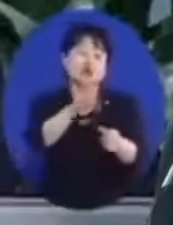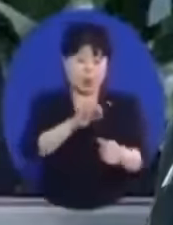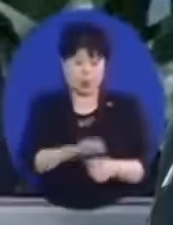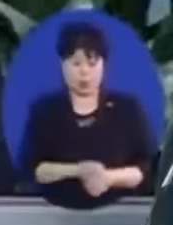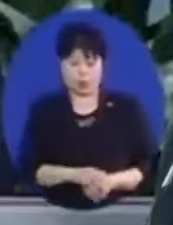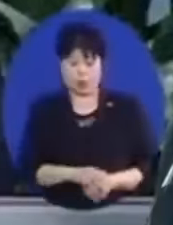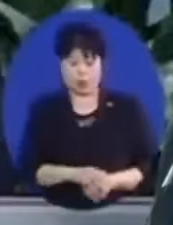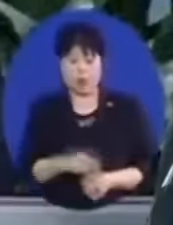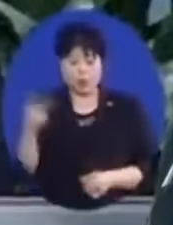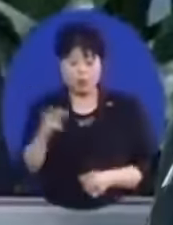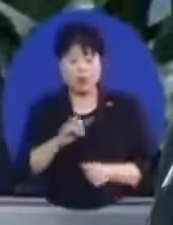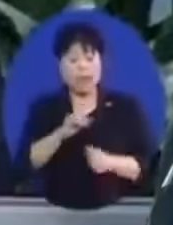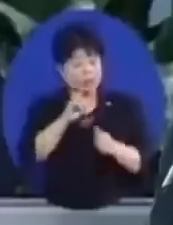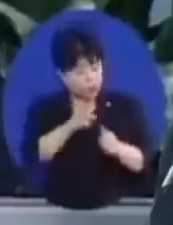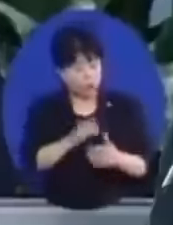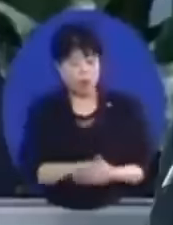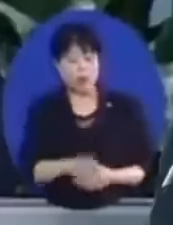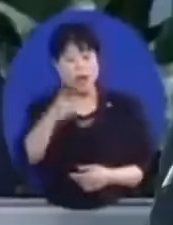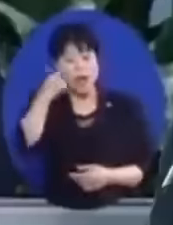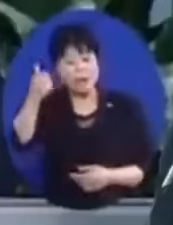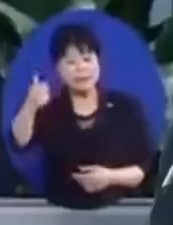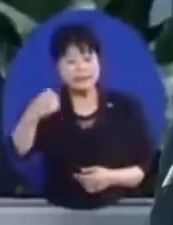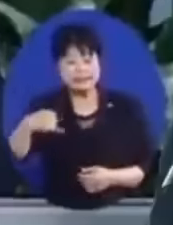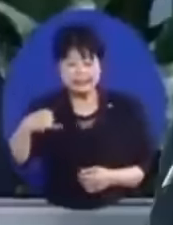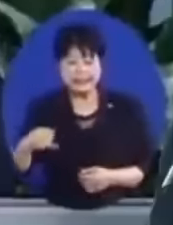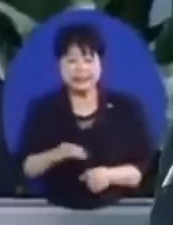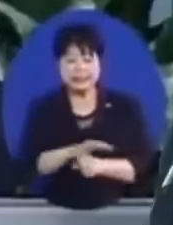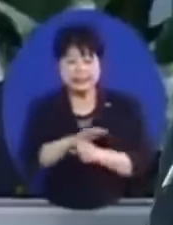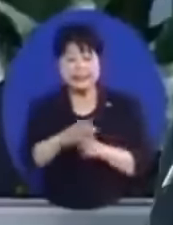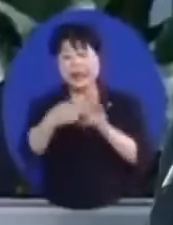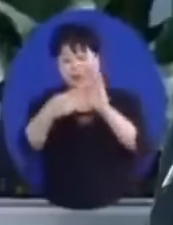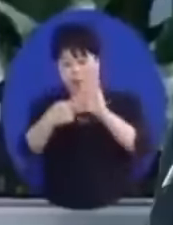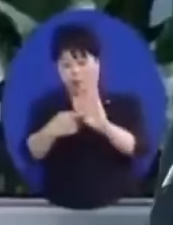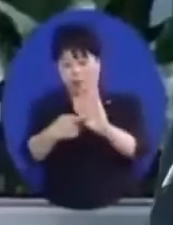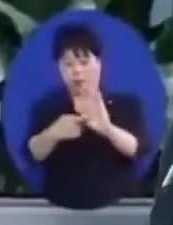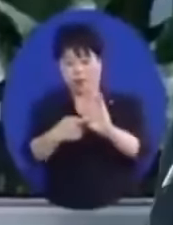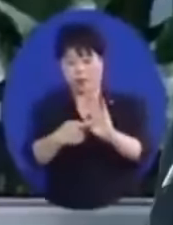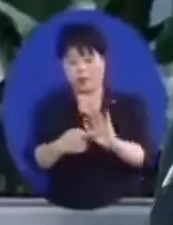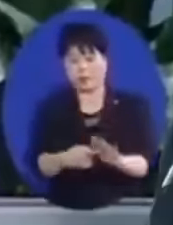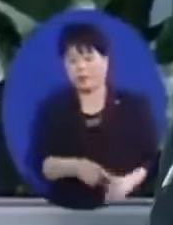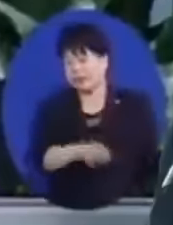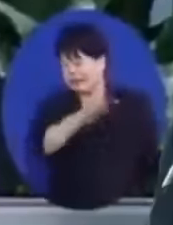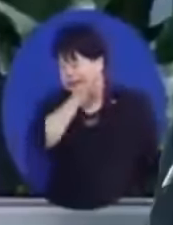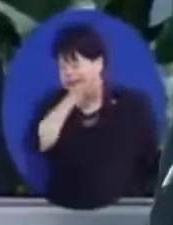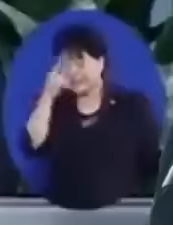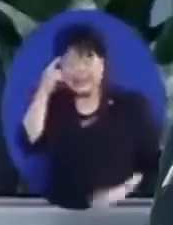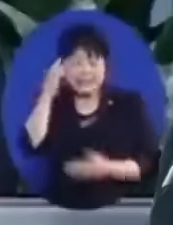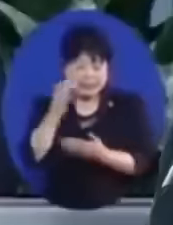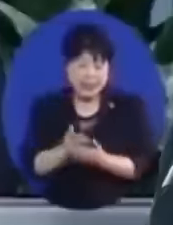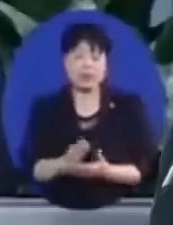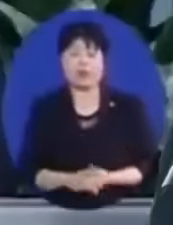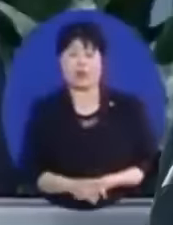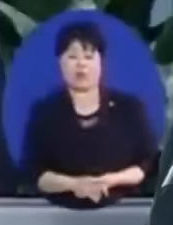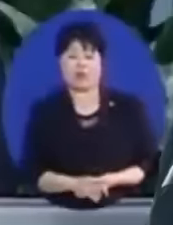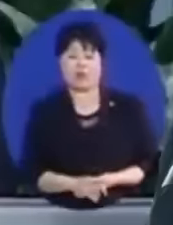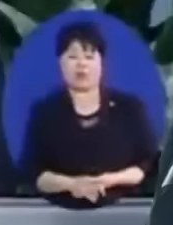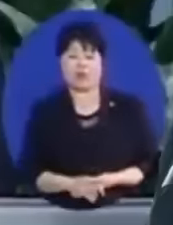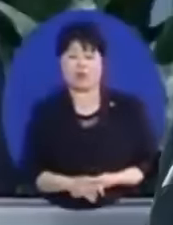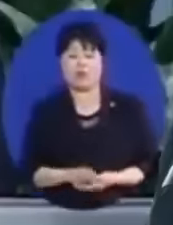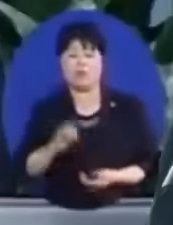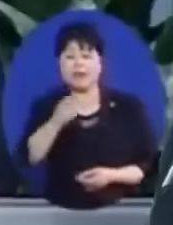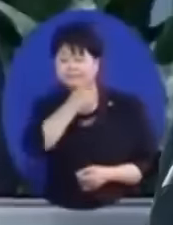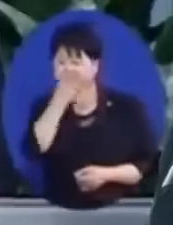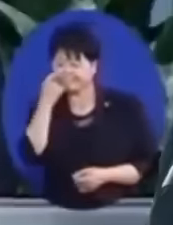거듭 말을 해주라는 것입니다. 아버지가 자식에게 사랑을 표현하는 것을 낯간지럽게 생각하며 필요 이상의 말을 하지 않는